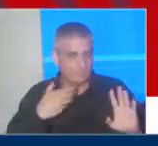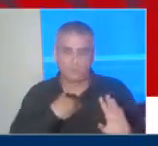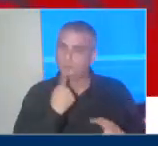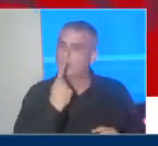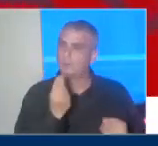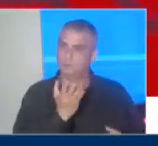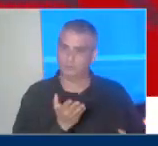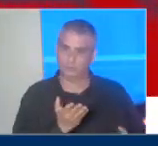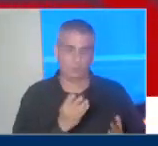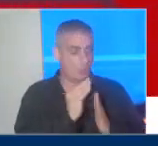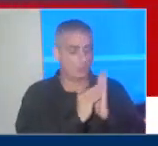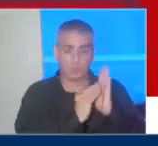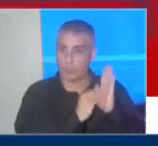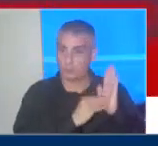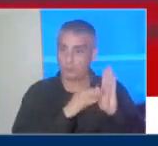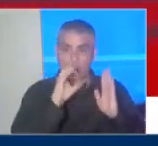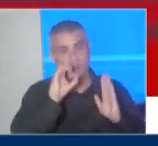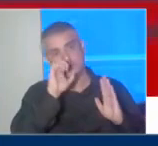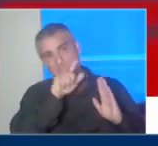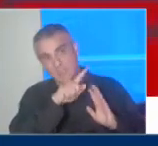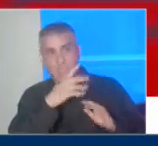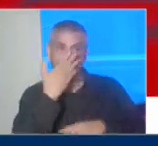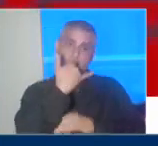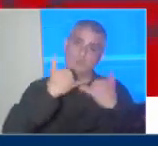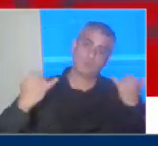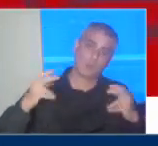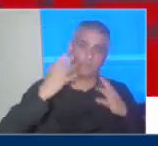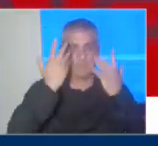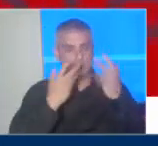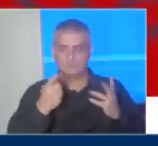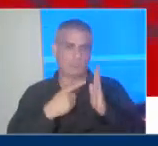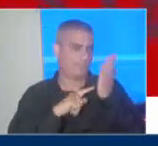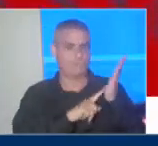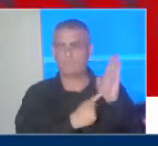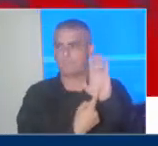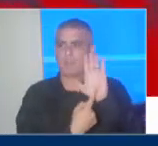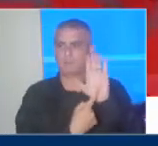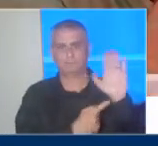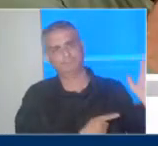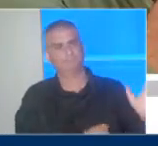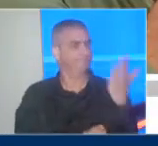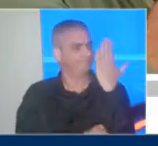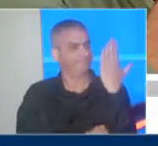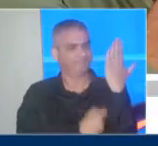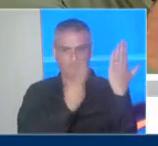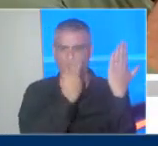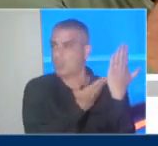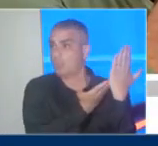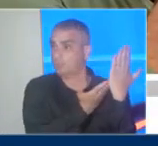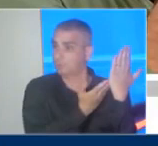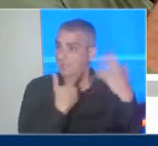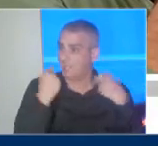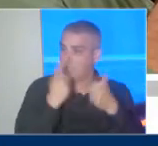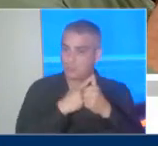להגיד לך משהו. הדוחות האלה של ה-OECD והמדדים וכל הדברים האלה, זה מראה. זה שמים לנו מראה מול הפרצוף, ואנחנו צריכים להסתכל